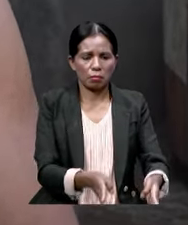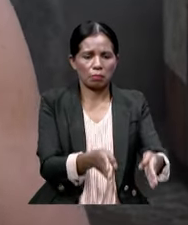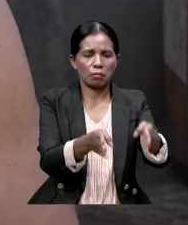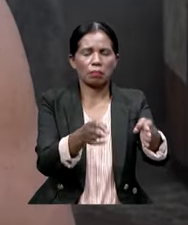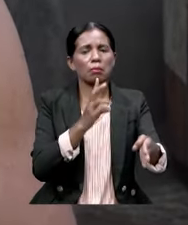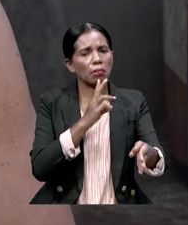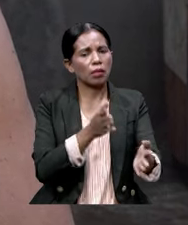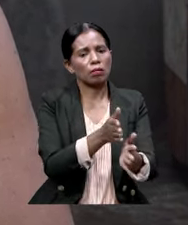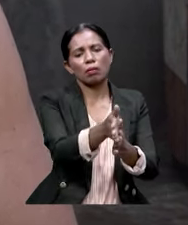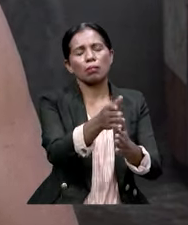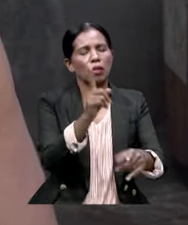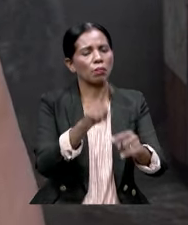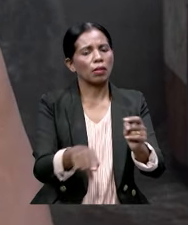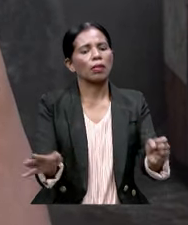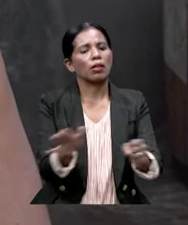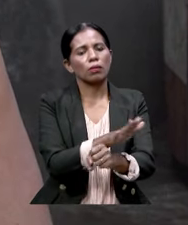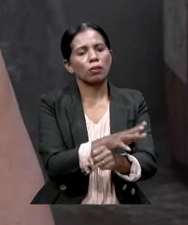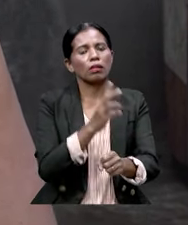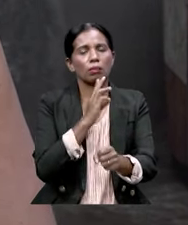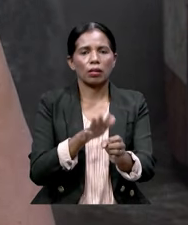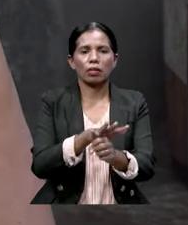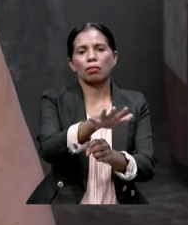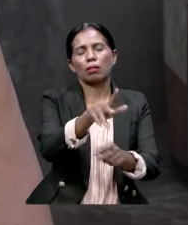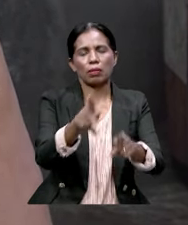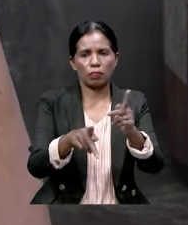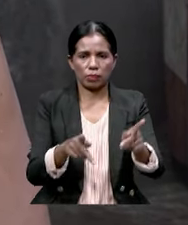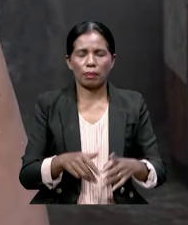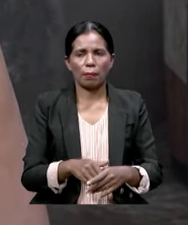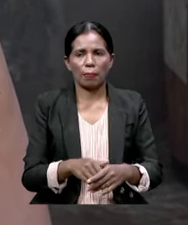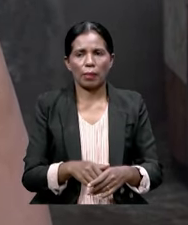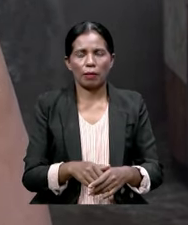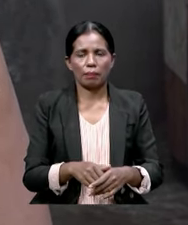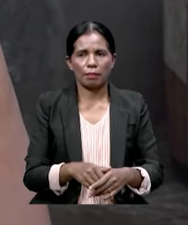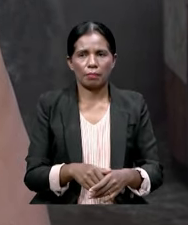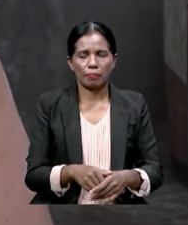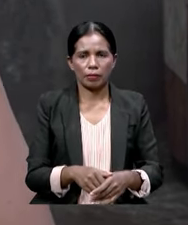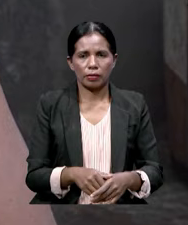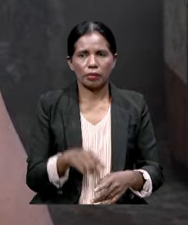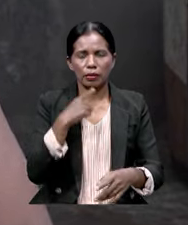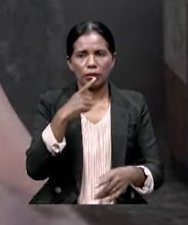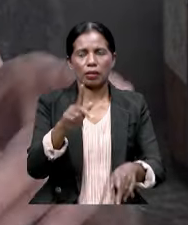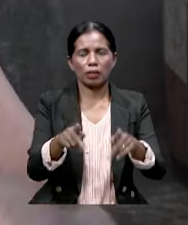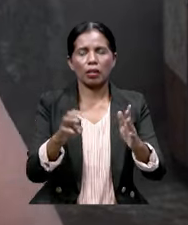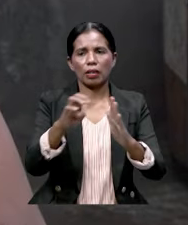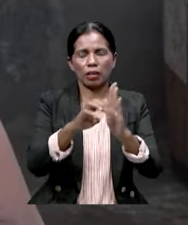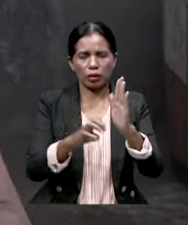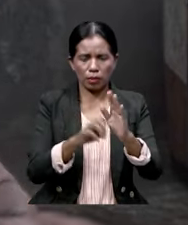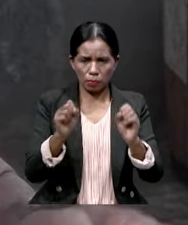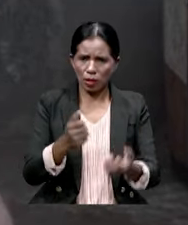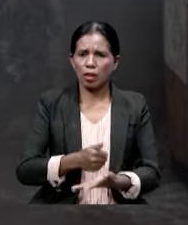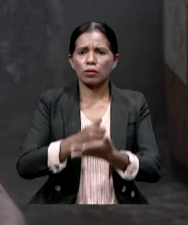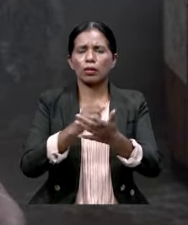atu halai la bele so sudah setahun lebih mak kita ansa komendare sujere saya setahun bela tahu matang oh